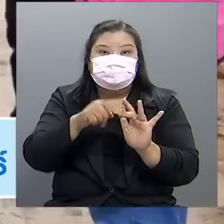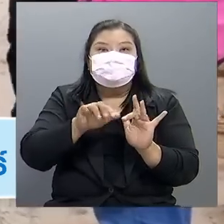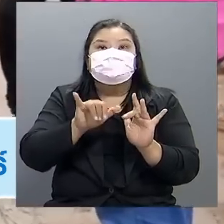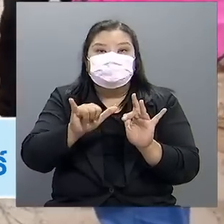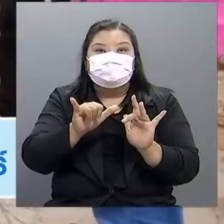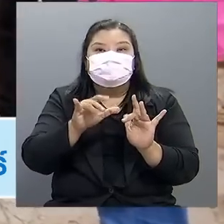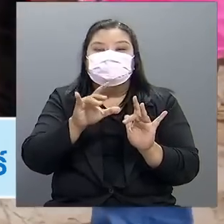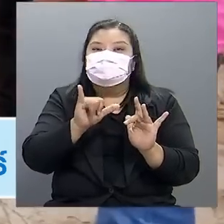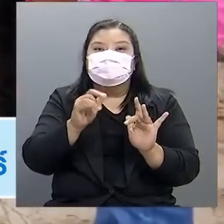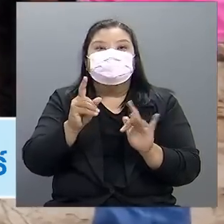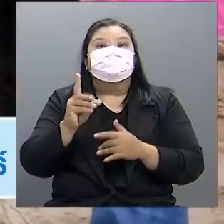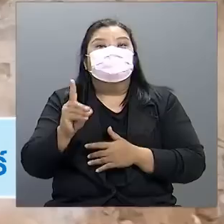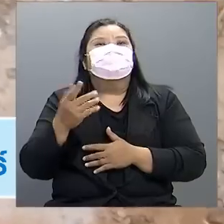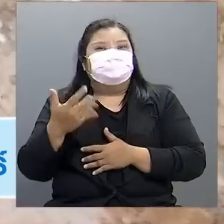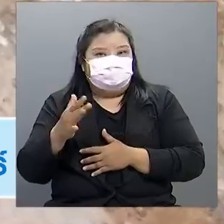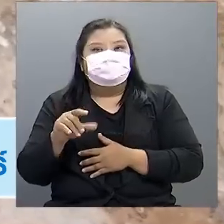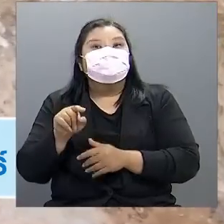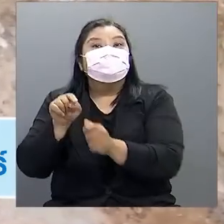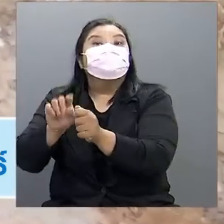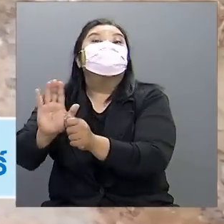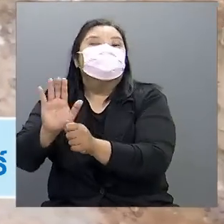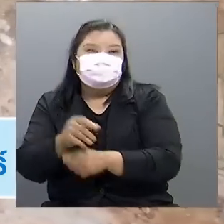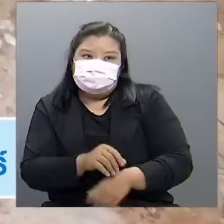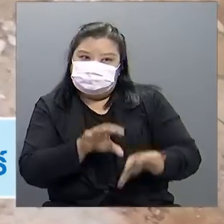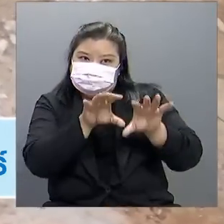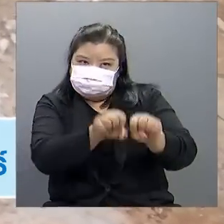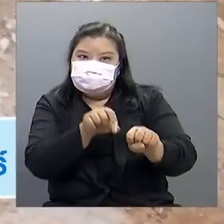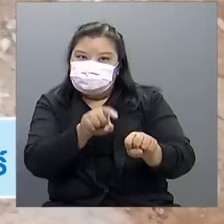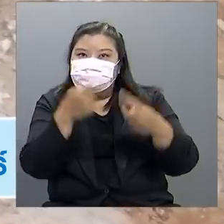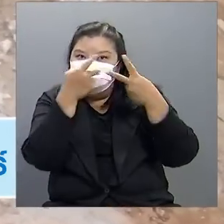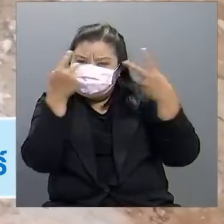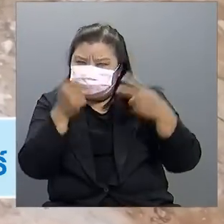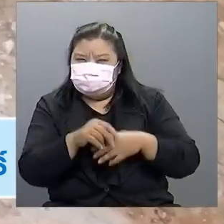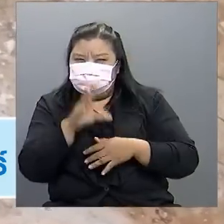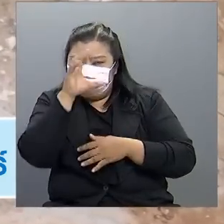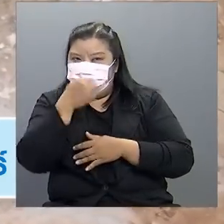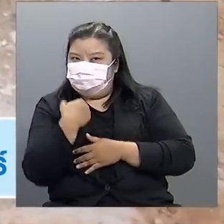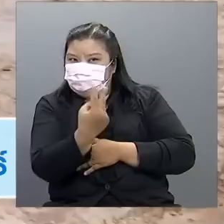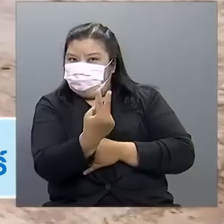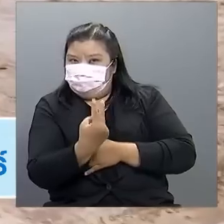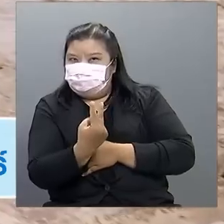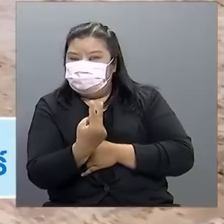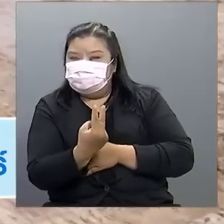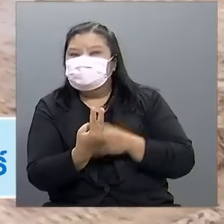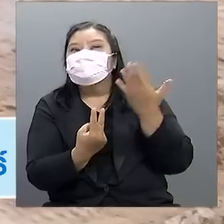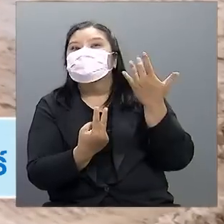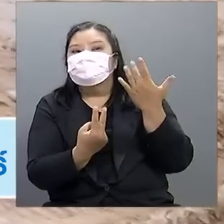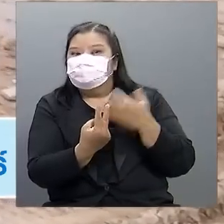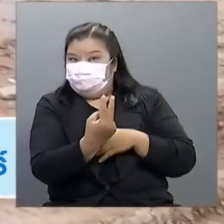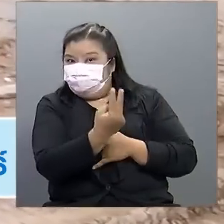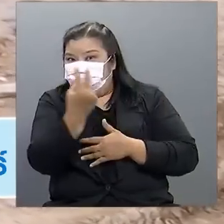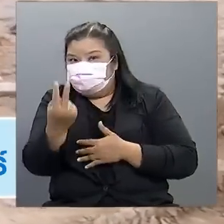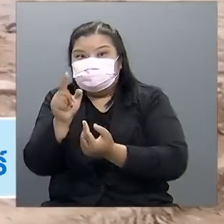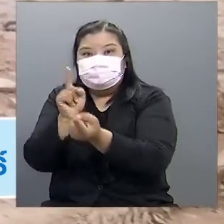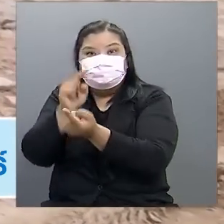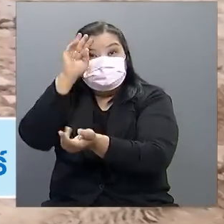คนร้ายโดยตอนนี้สงสัยสองคนนะคะกำลงตามตัวมาสอบสวรอยู่นะคะน่าจะจบผู้กรอเหตุได้